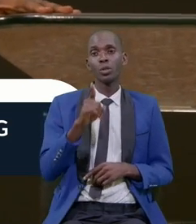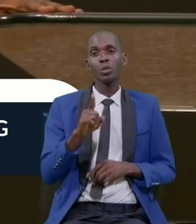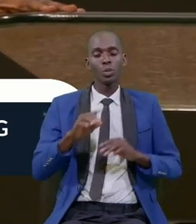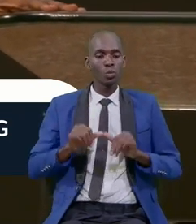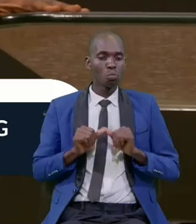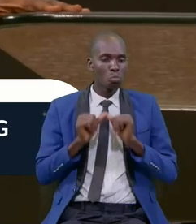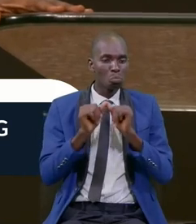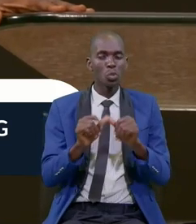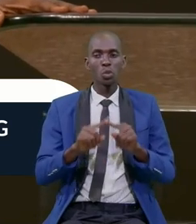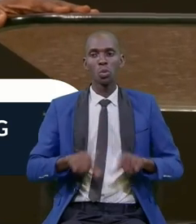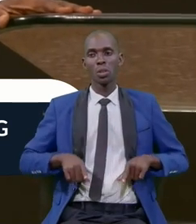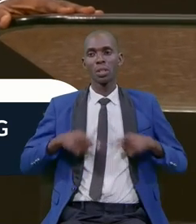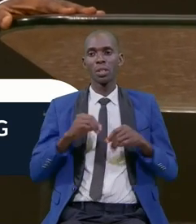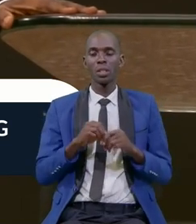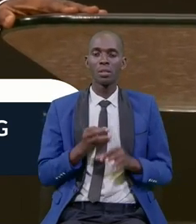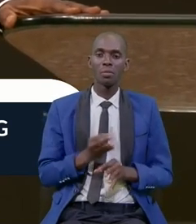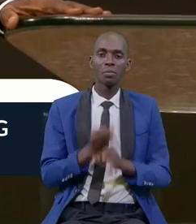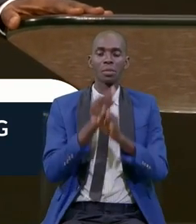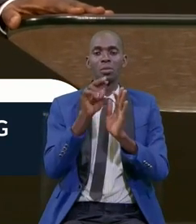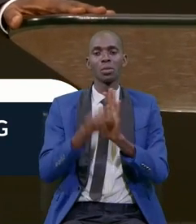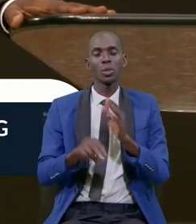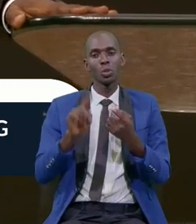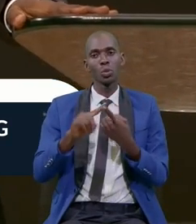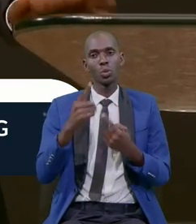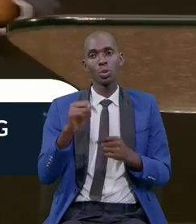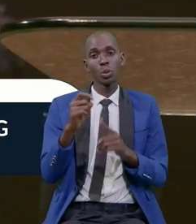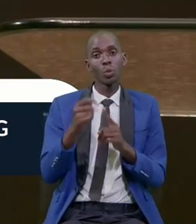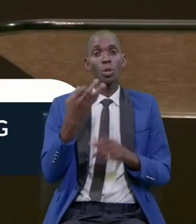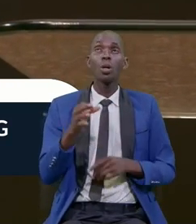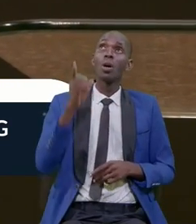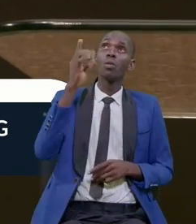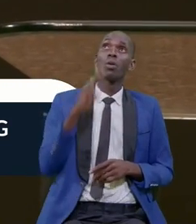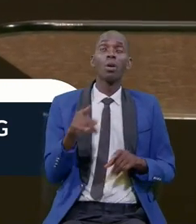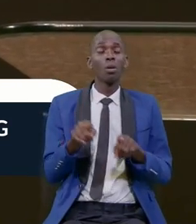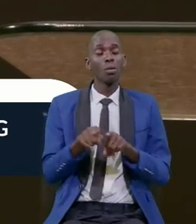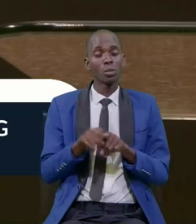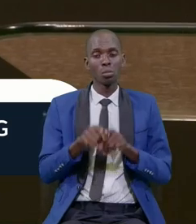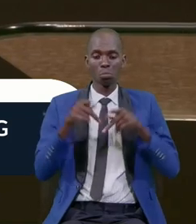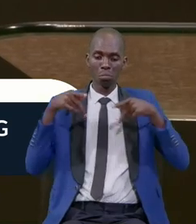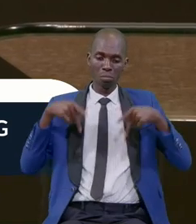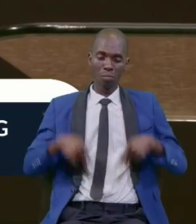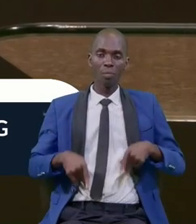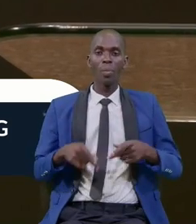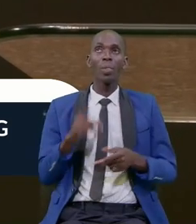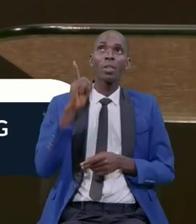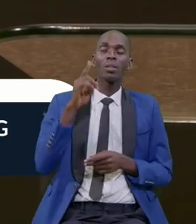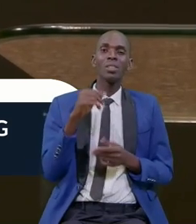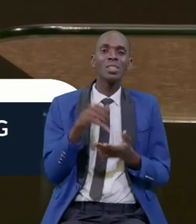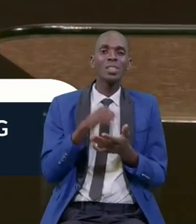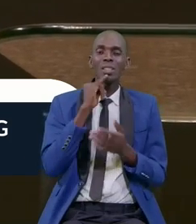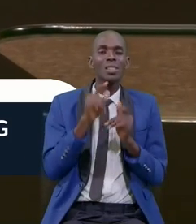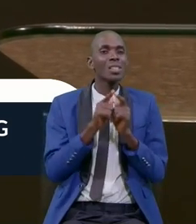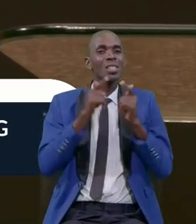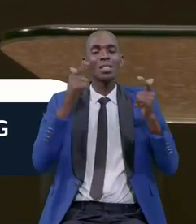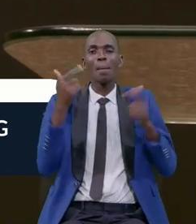continuez de mener la vie dans la fidélité à la parole de Dieu. C'est aussi c'est personnel. Alors, c'est une grande